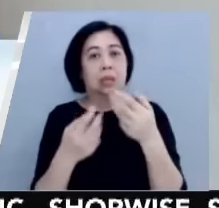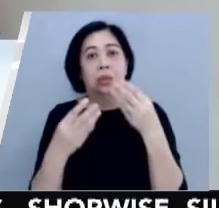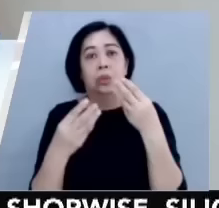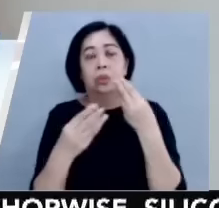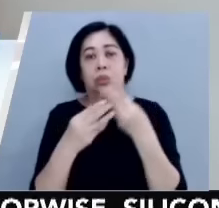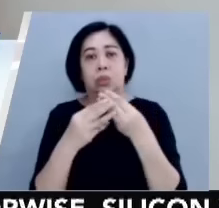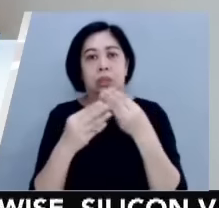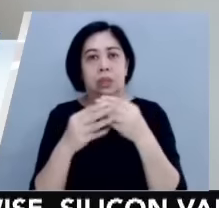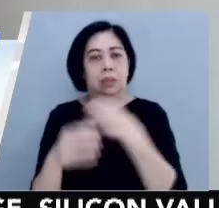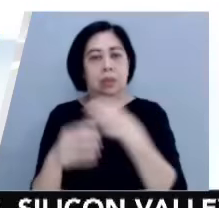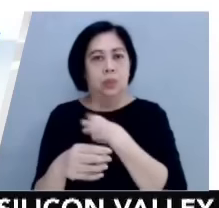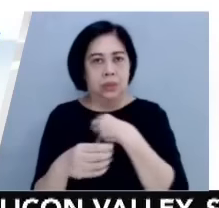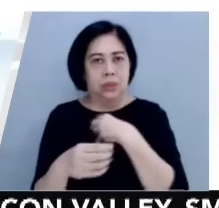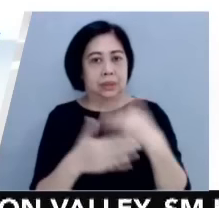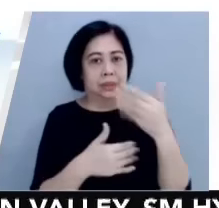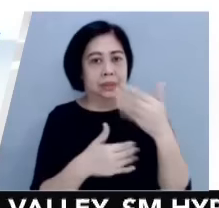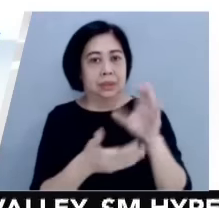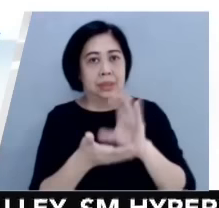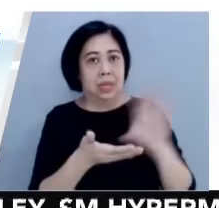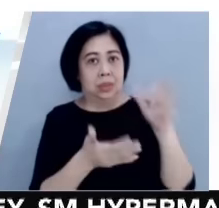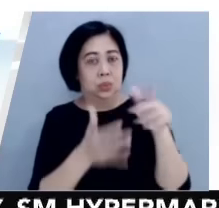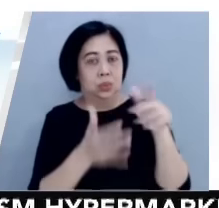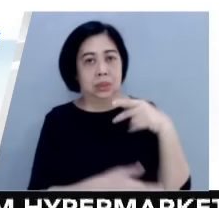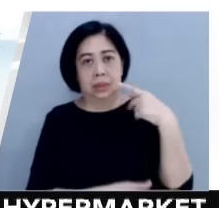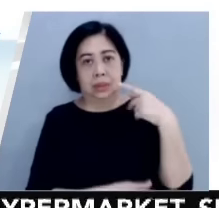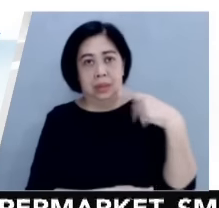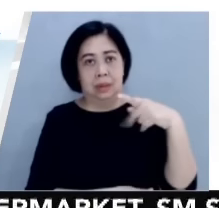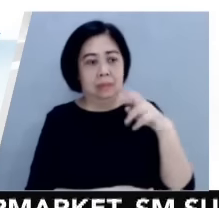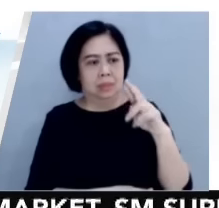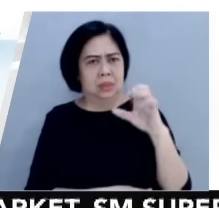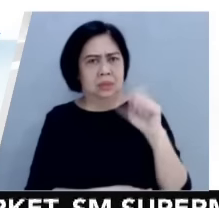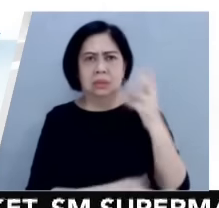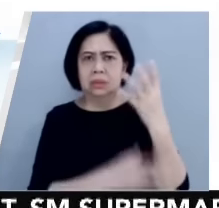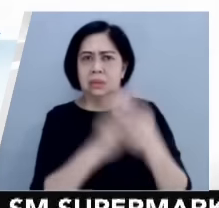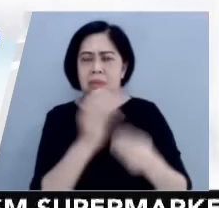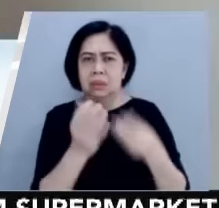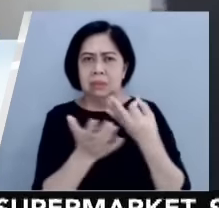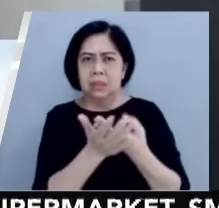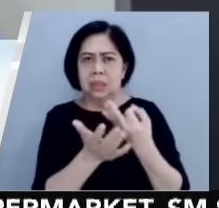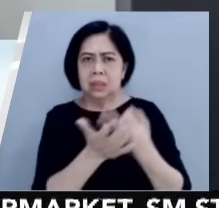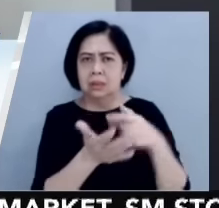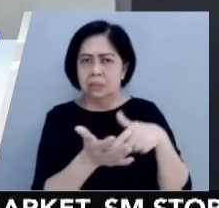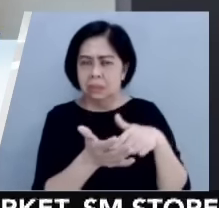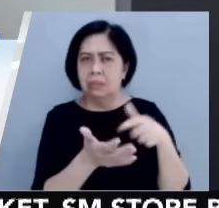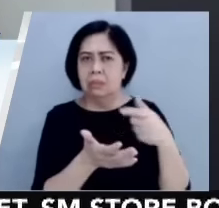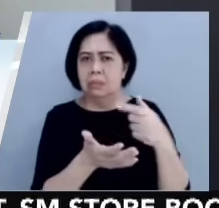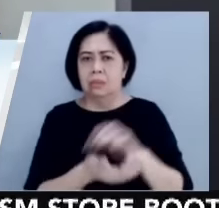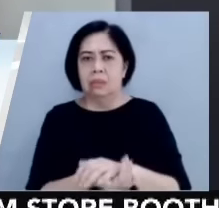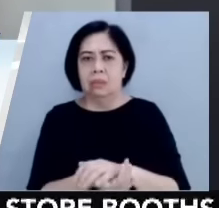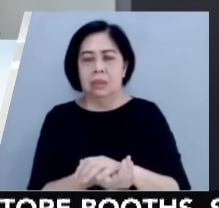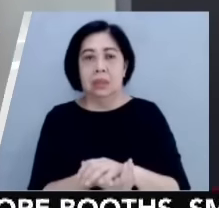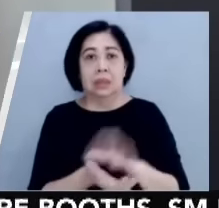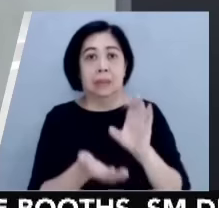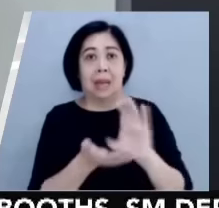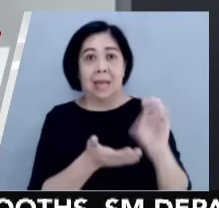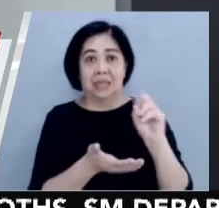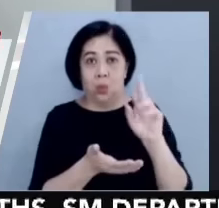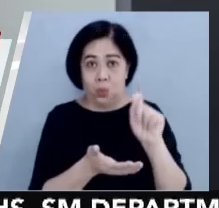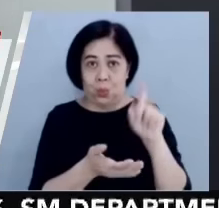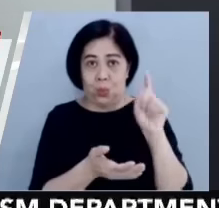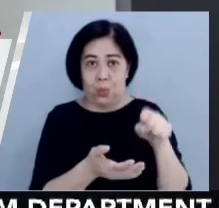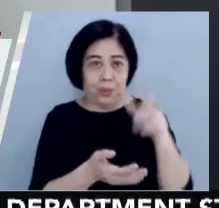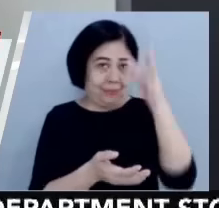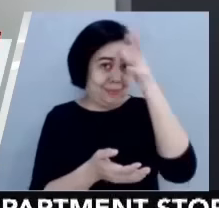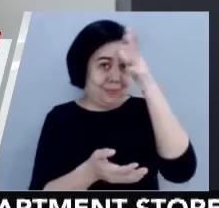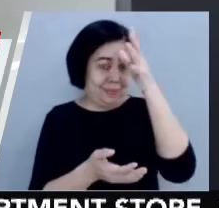college student na si Princess, nagulat na lang din daw na nawala ng laman ng kanyang account. Ika-cash out po dapat ni Papa yung pera, which